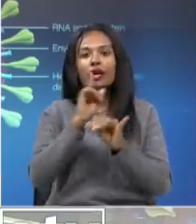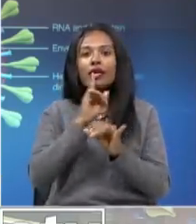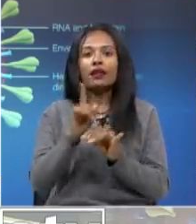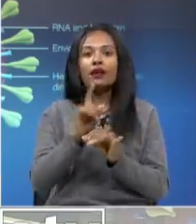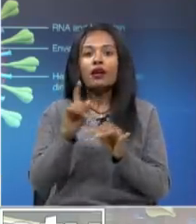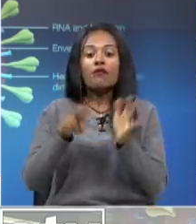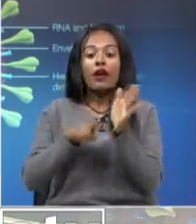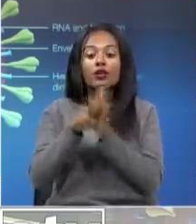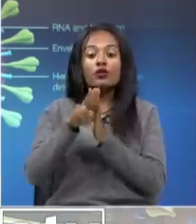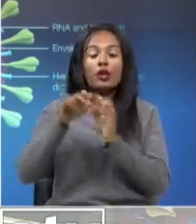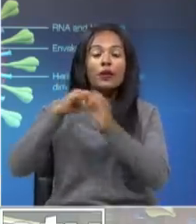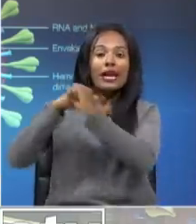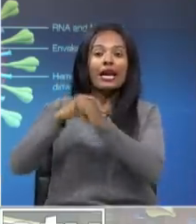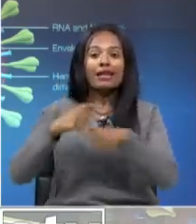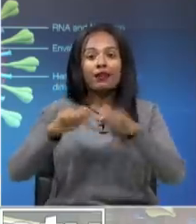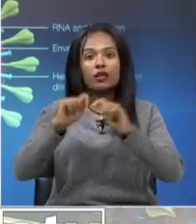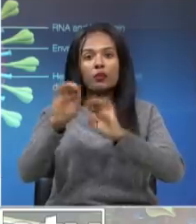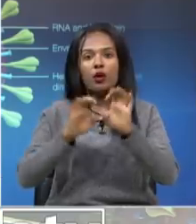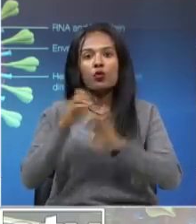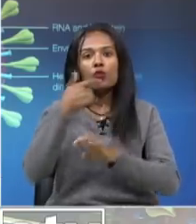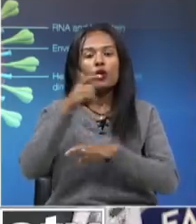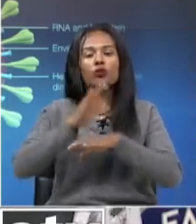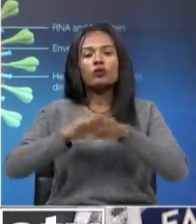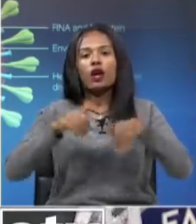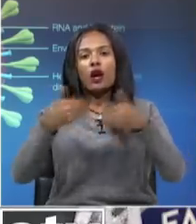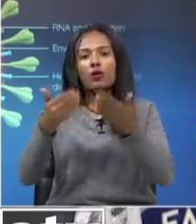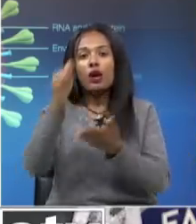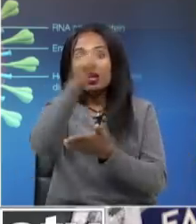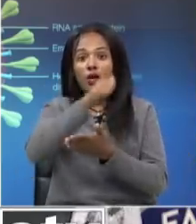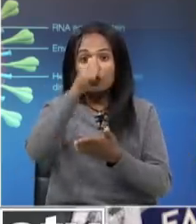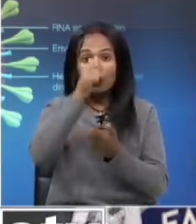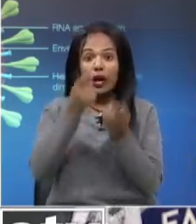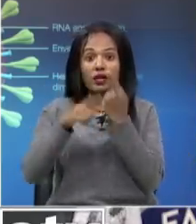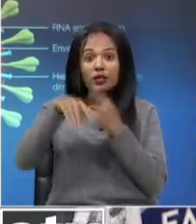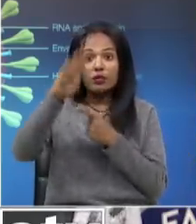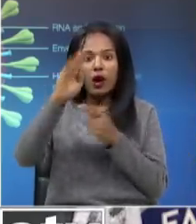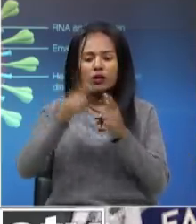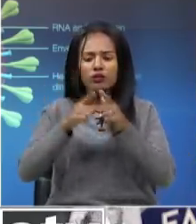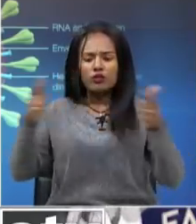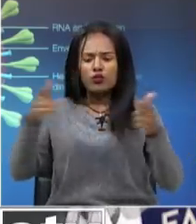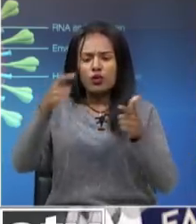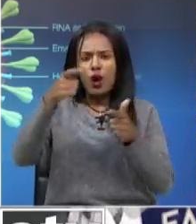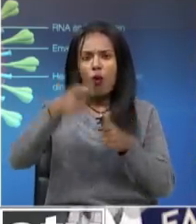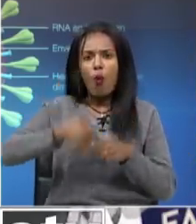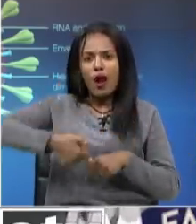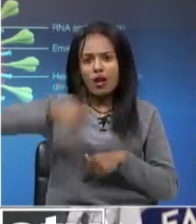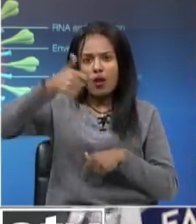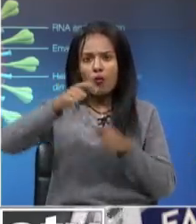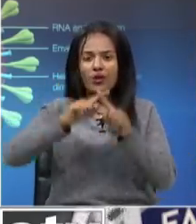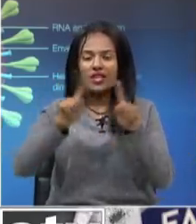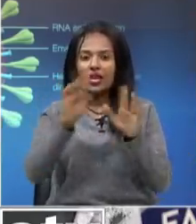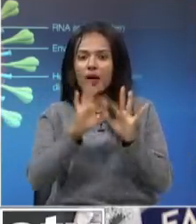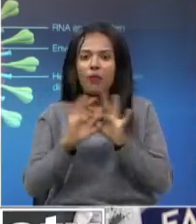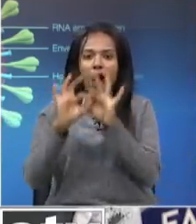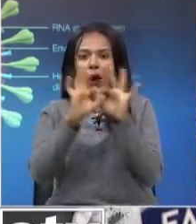የሚደረገውን ጥረት እንዲደግፉ ጥሪ አቅርበዋል። የኢትዮጵያ ንግድ ባንክ ትልቁና ዋነኛውን በተለይ